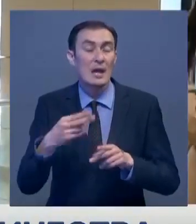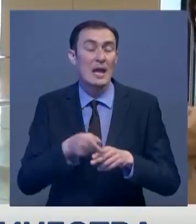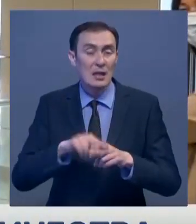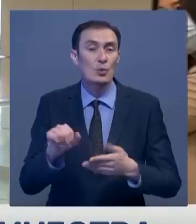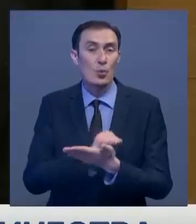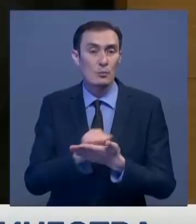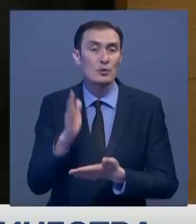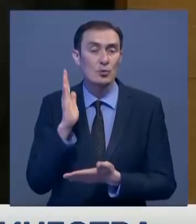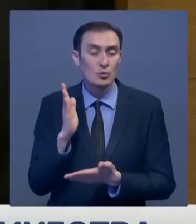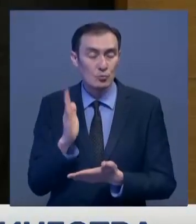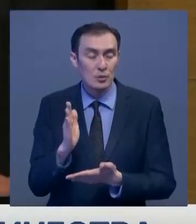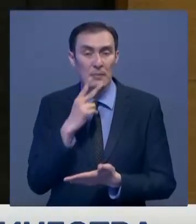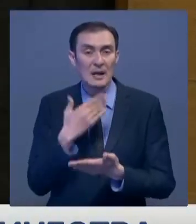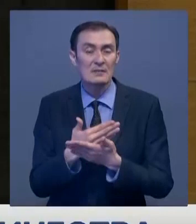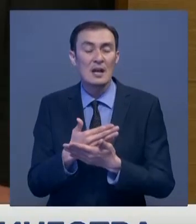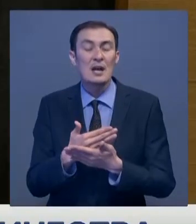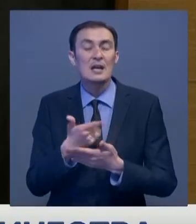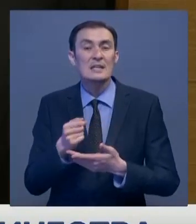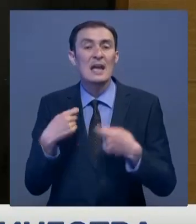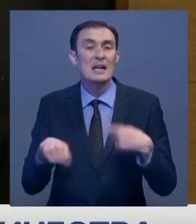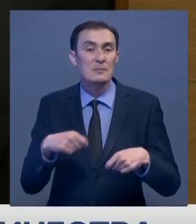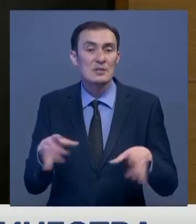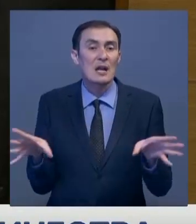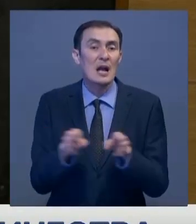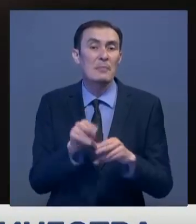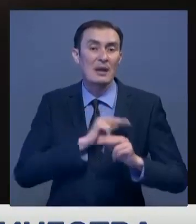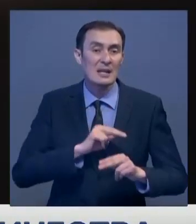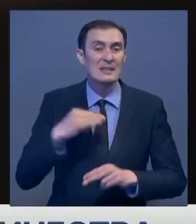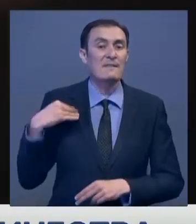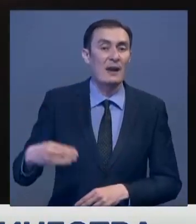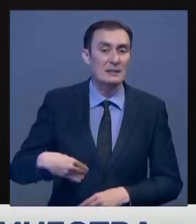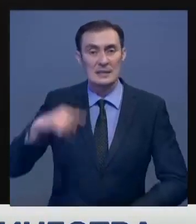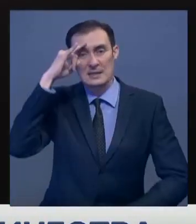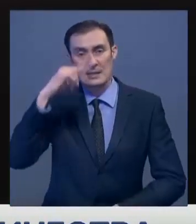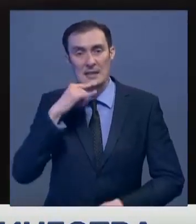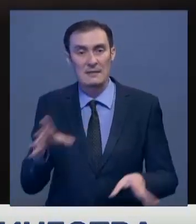Этот документ должен определить точки роста экономической кооперации Франции и